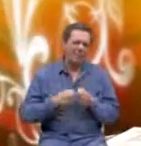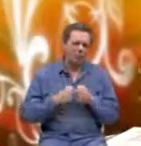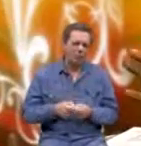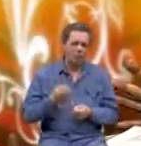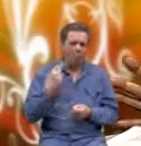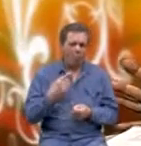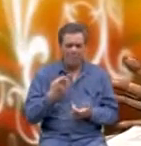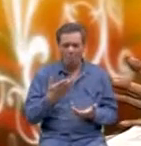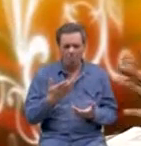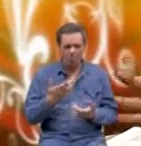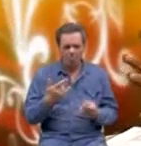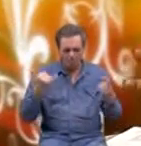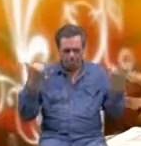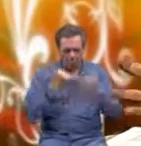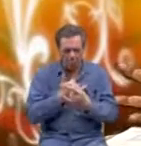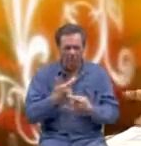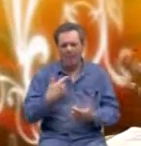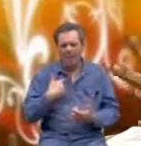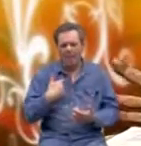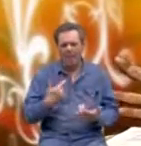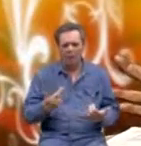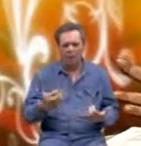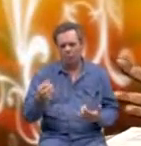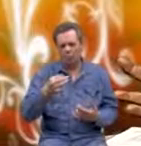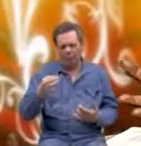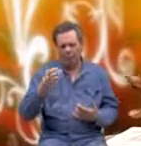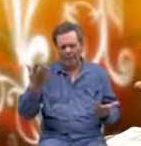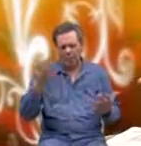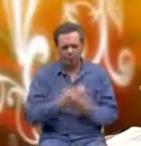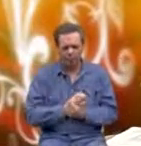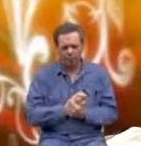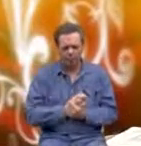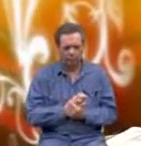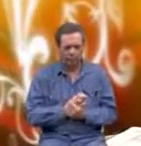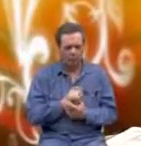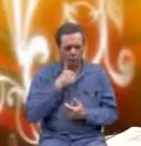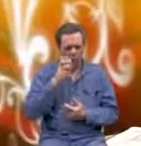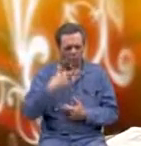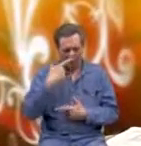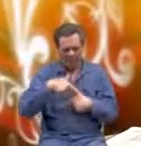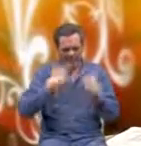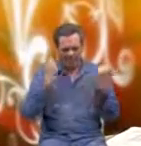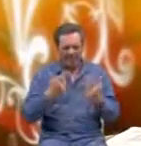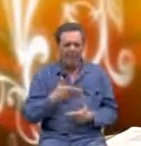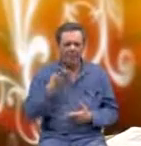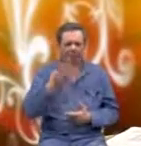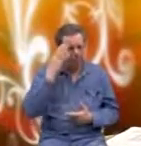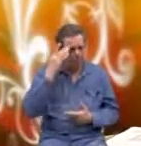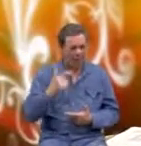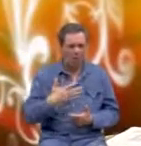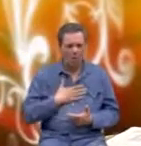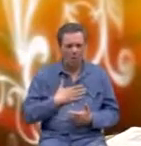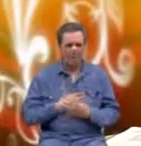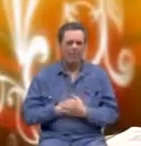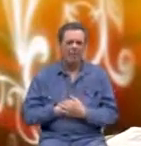onda smo promašli našu vokaciju, onda smo promašli nešto. Jer čovjek mora biti svjestan da on brineći se o